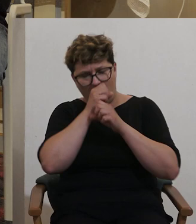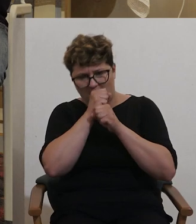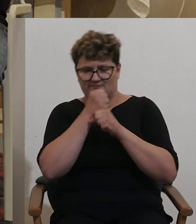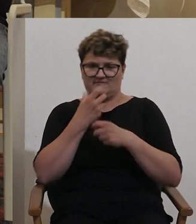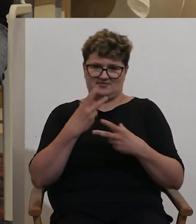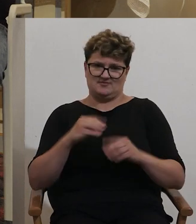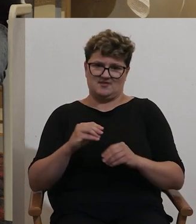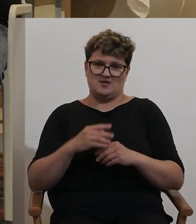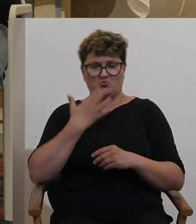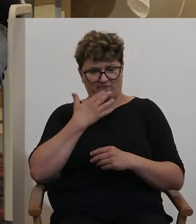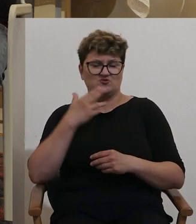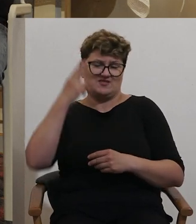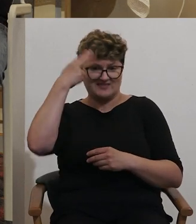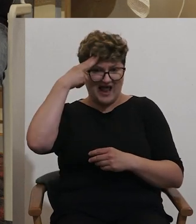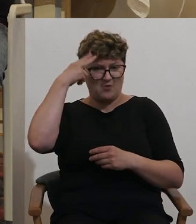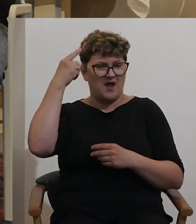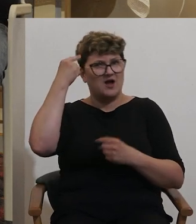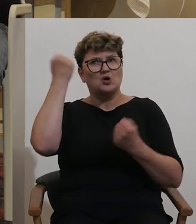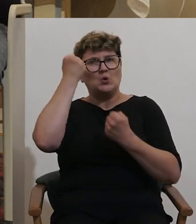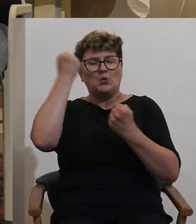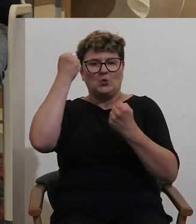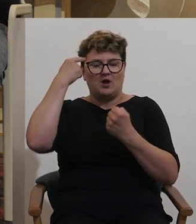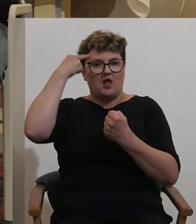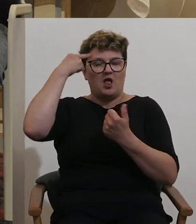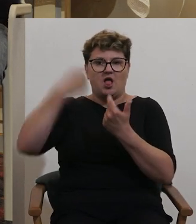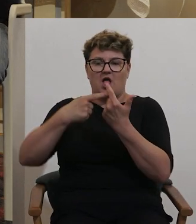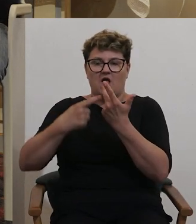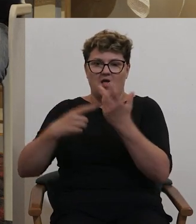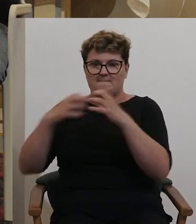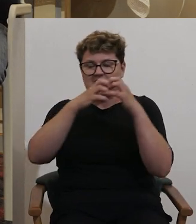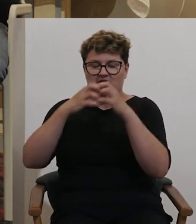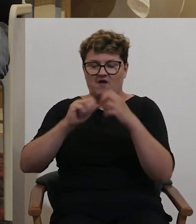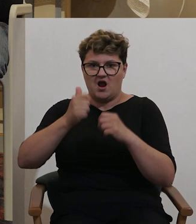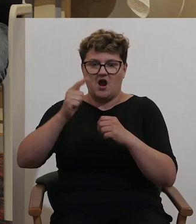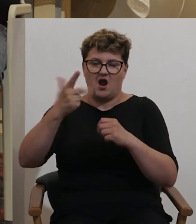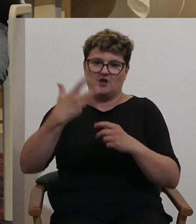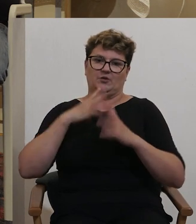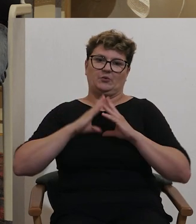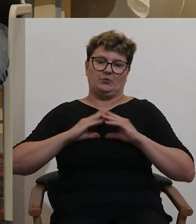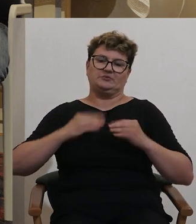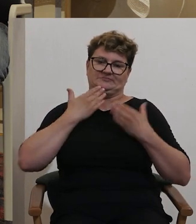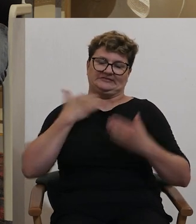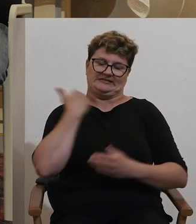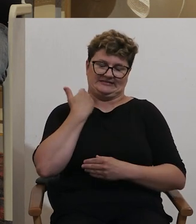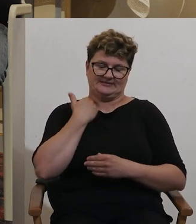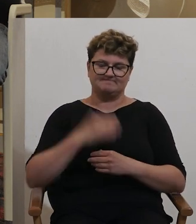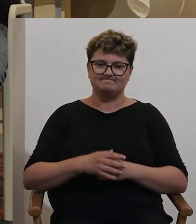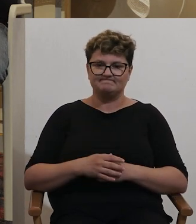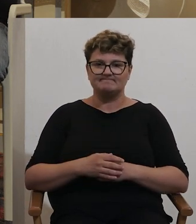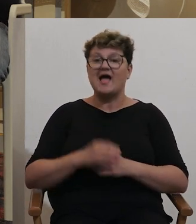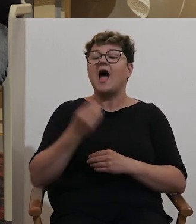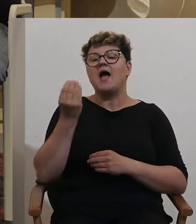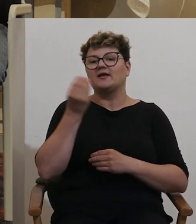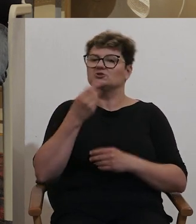leczyli się tak, leczyli traumy kolejnych starć i bitew. Co ciekawe, wracając do platerówek, to właśnie jeżeli